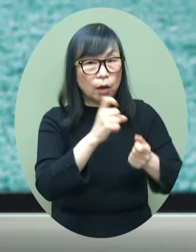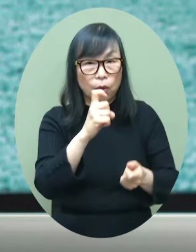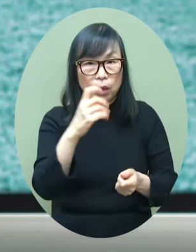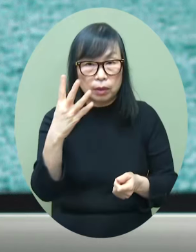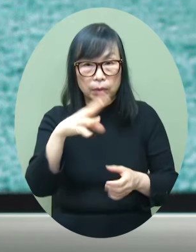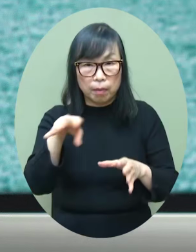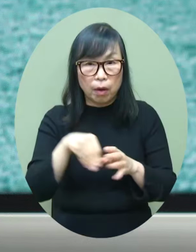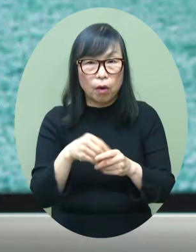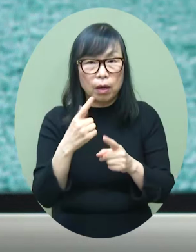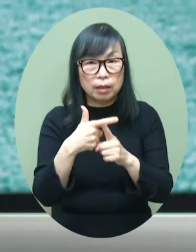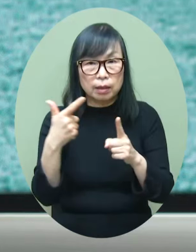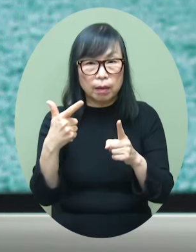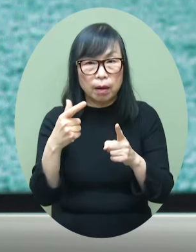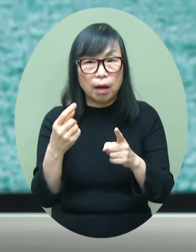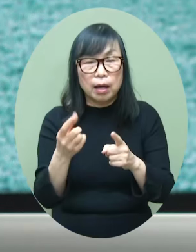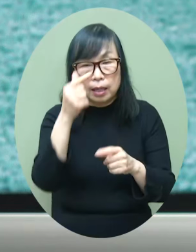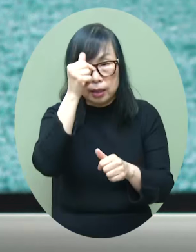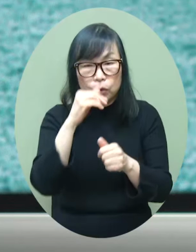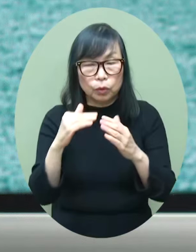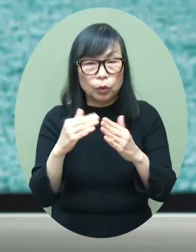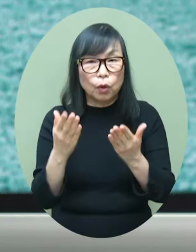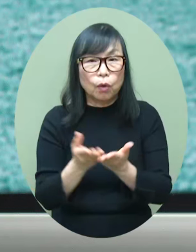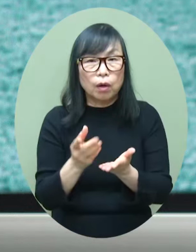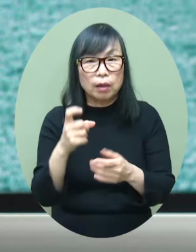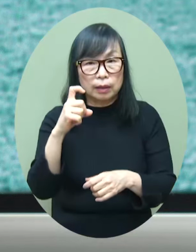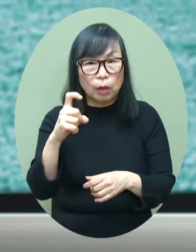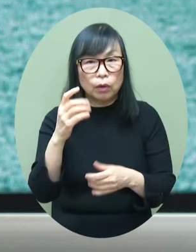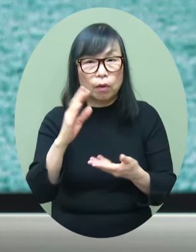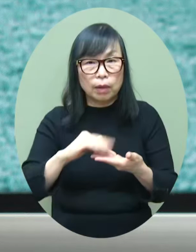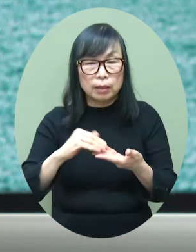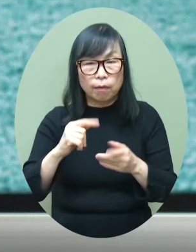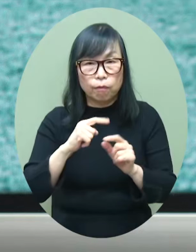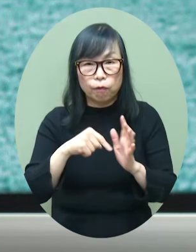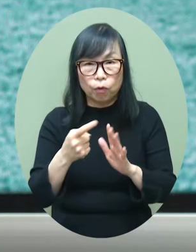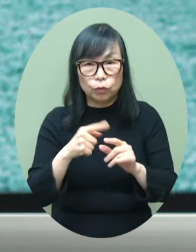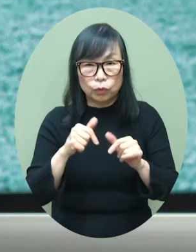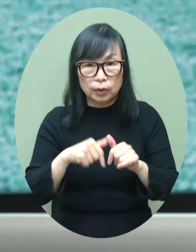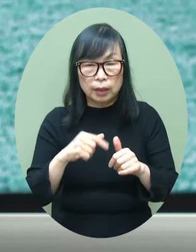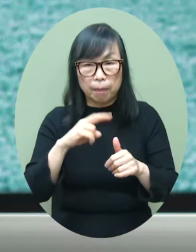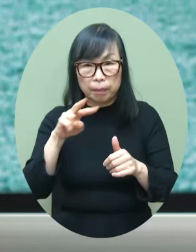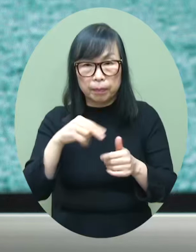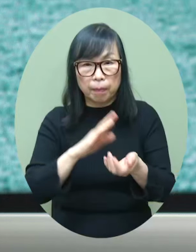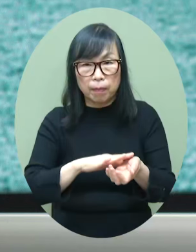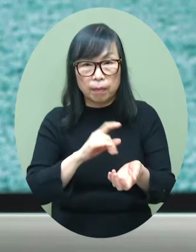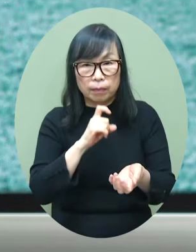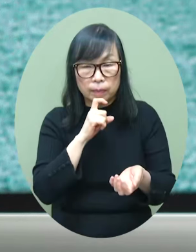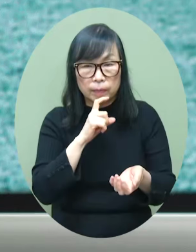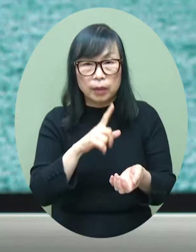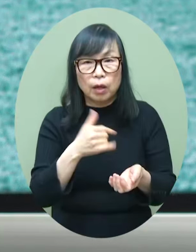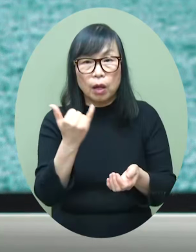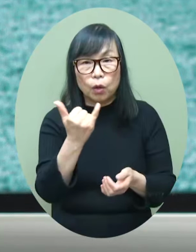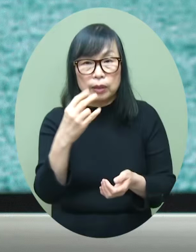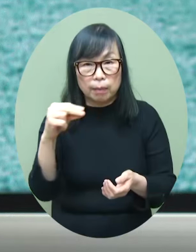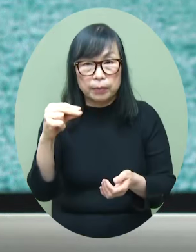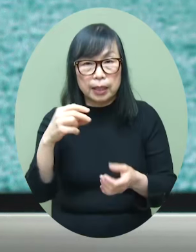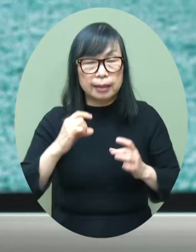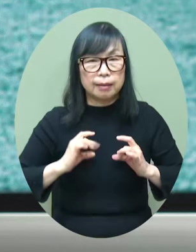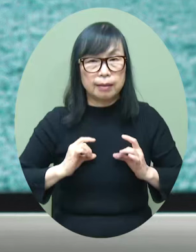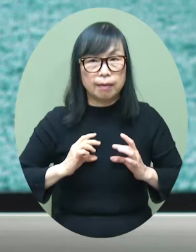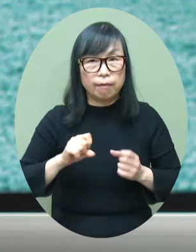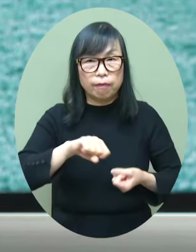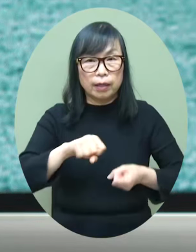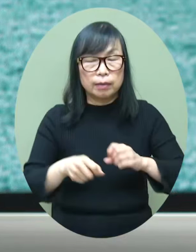就包括18宗係醫管局嘅個案啦，9宗係衞生防護中心嘅檢測陽性啦，同埋67宗係私人化驗